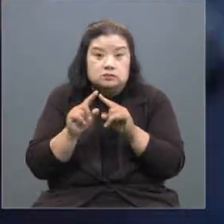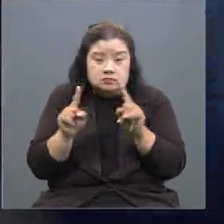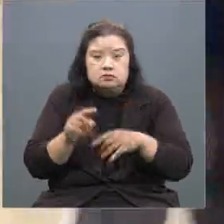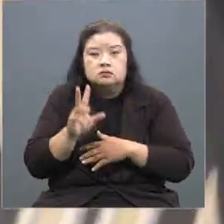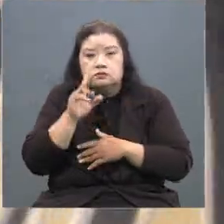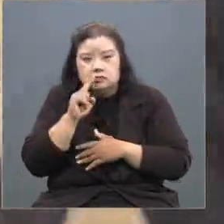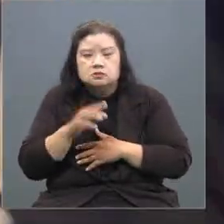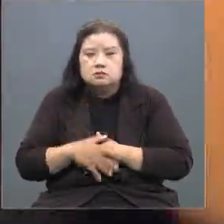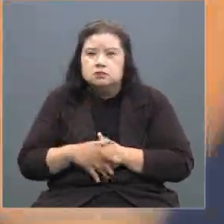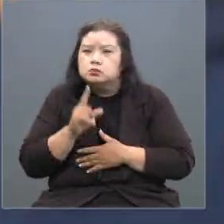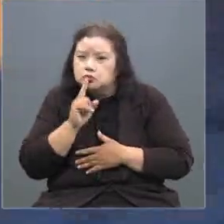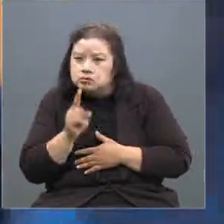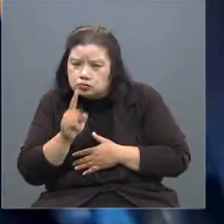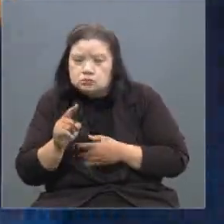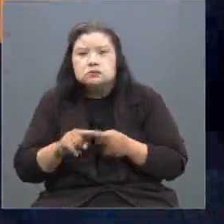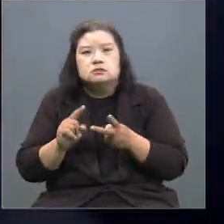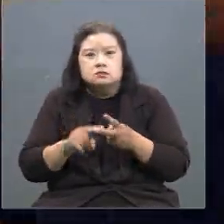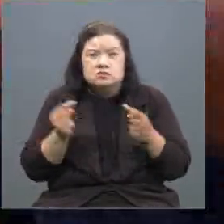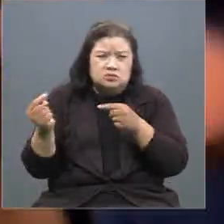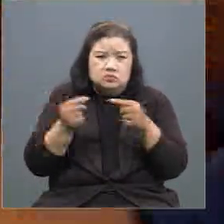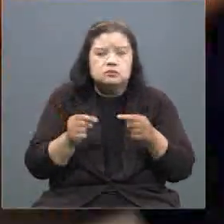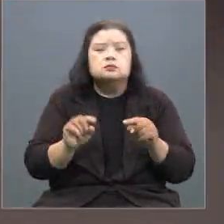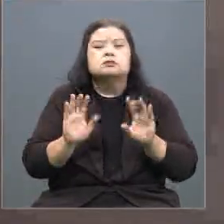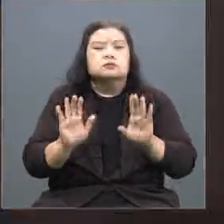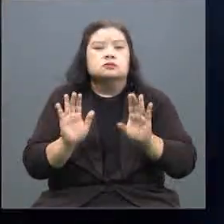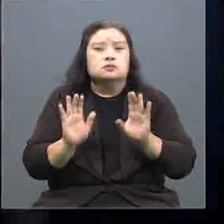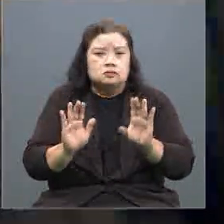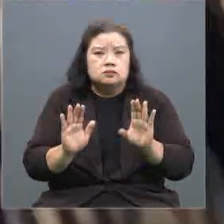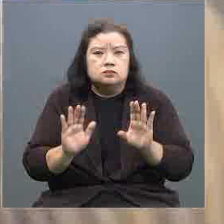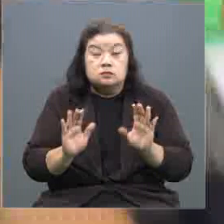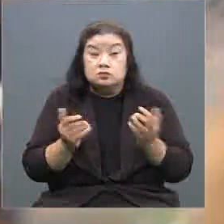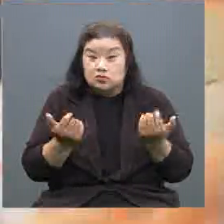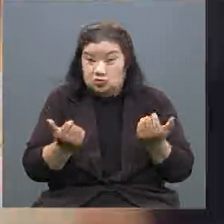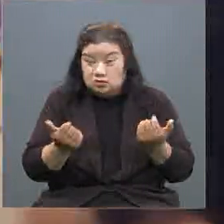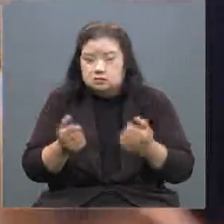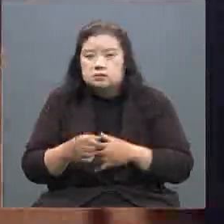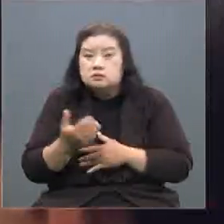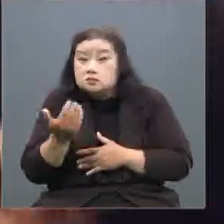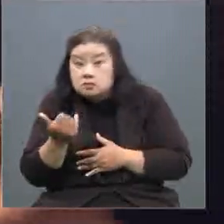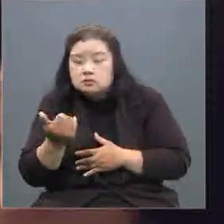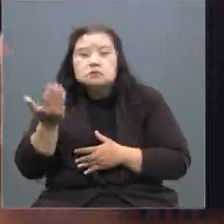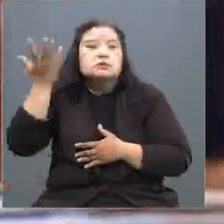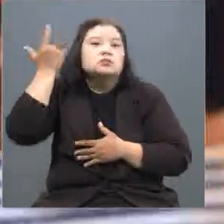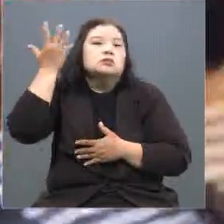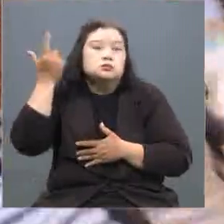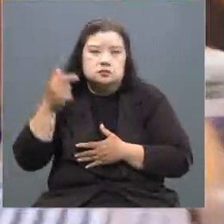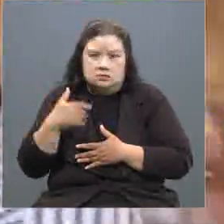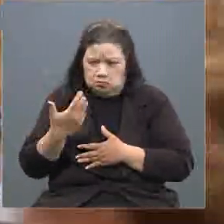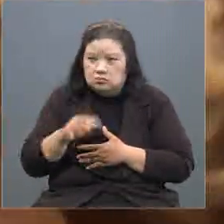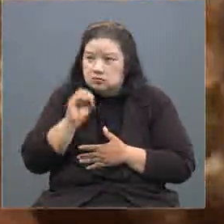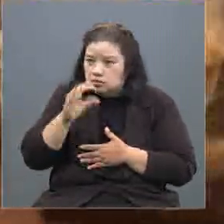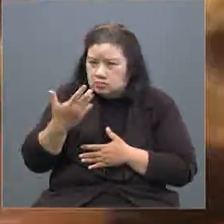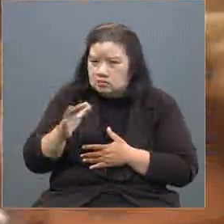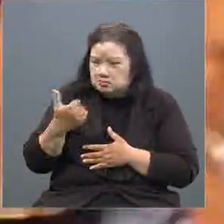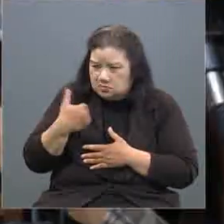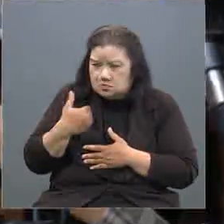าหรือว่าการวิพากษ์วิจารณ์เรื่องนี้เนี่ยมันควรจะพอได้แล้วเพราะว่าตอนนี้อย่างที่เมื่อวานนี้ที่ท่านไปมอบนโยบายก็ย้ำไปแล้วว่ามันมี